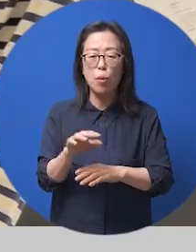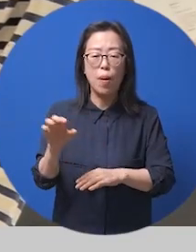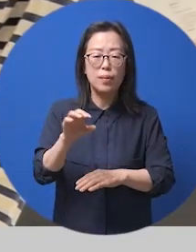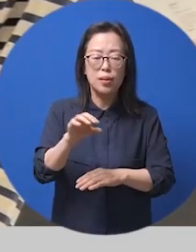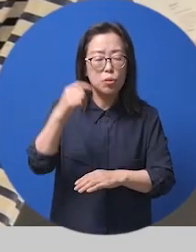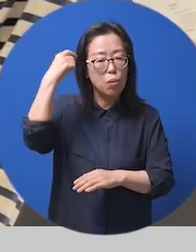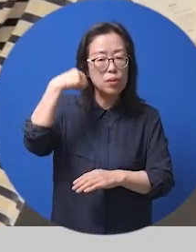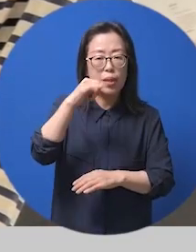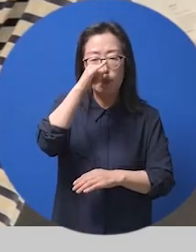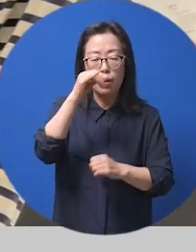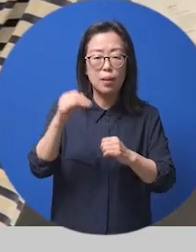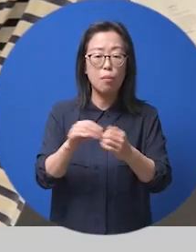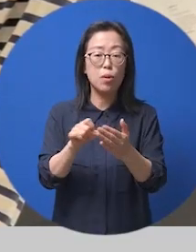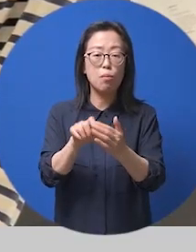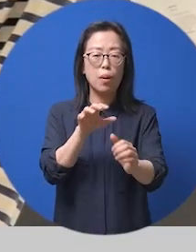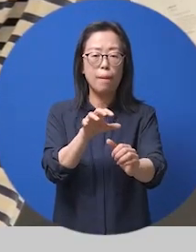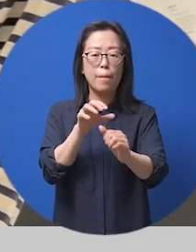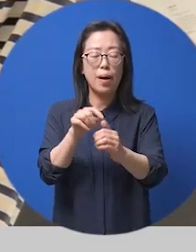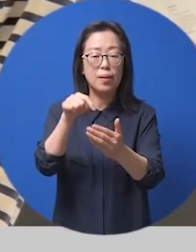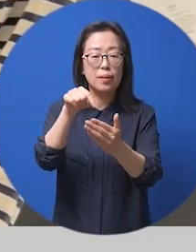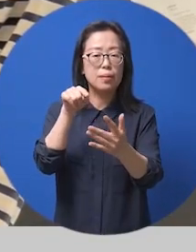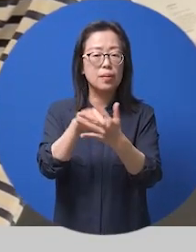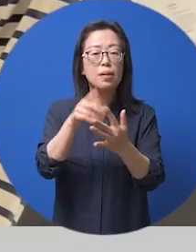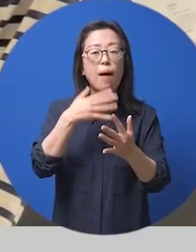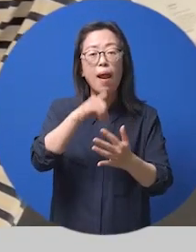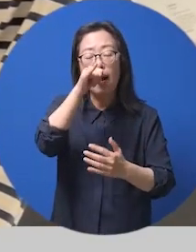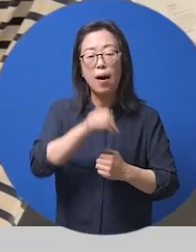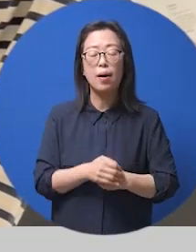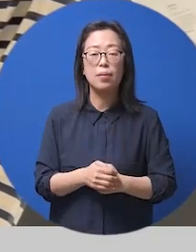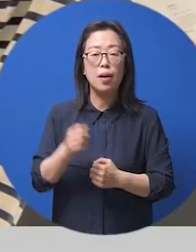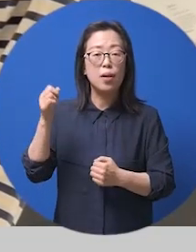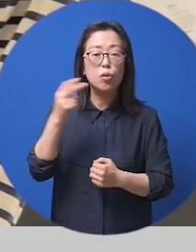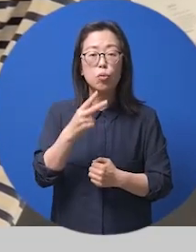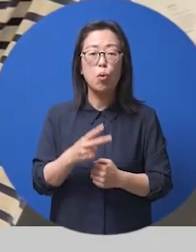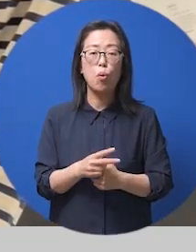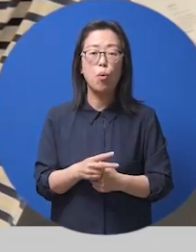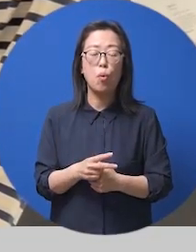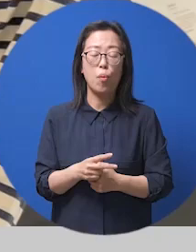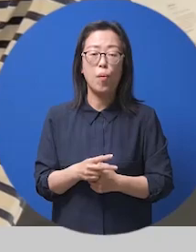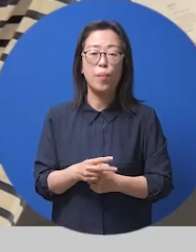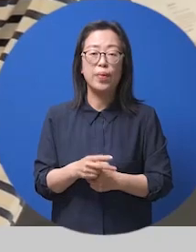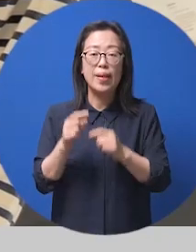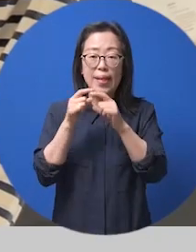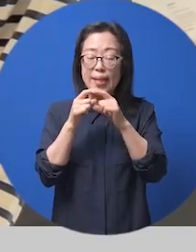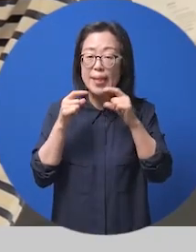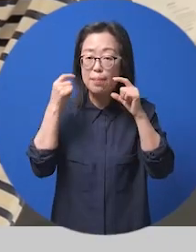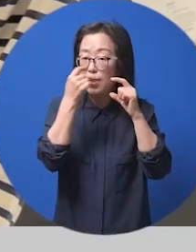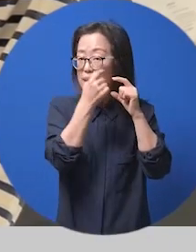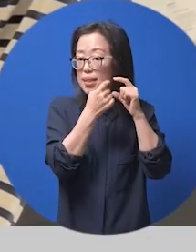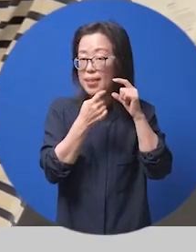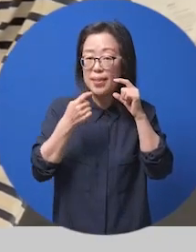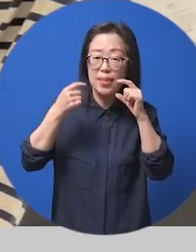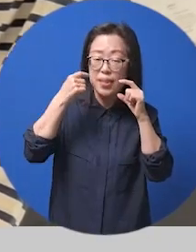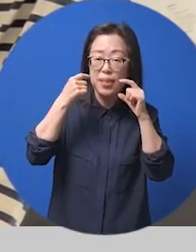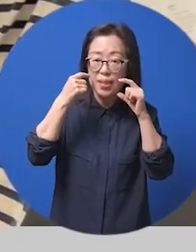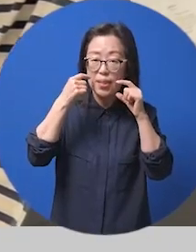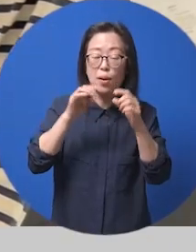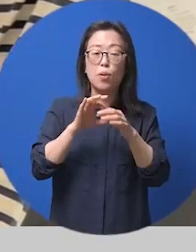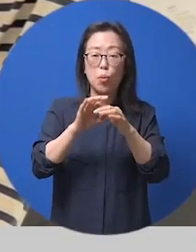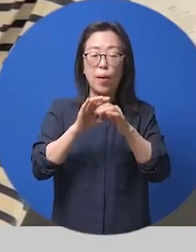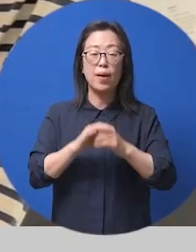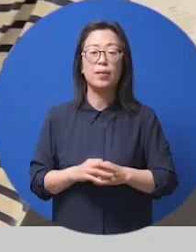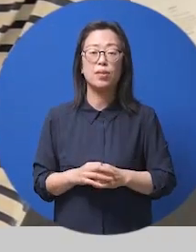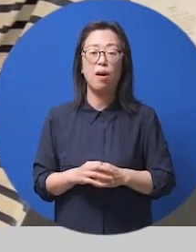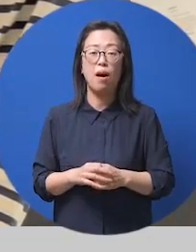진동을 이용해서 물체를 감지하는 것이 특징인데요. 이뿐만 아니라 포식자답게 입 근처에 있는 피트 기관을